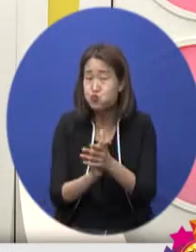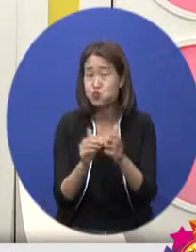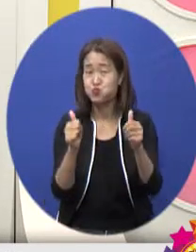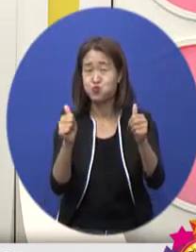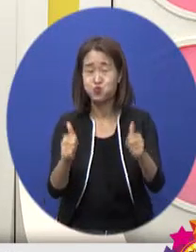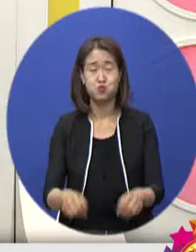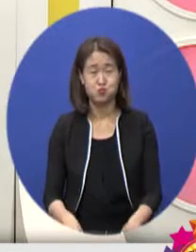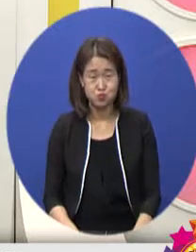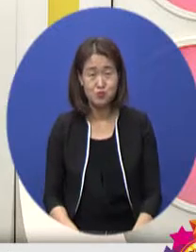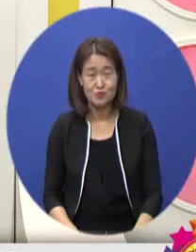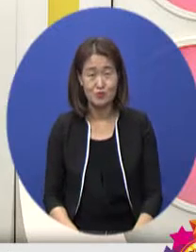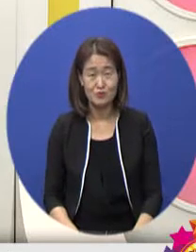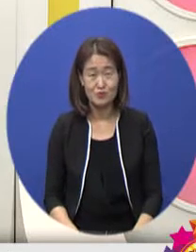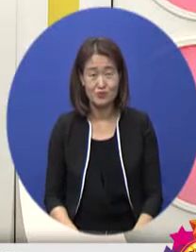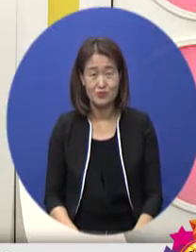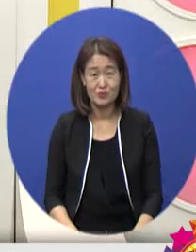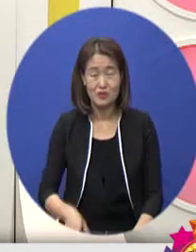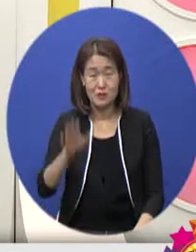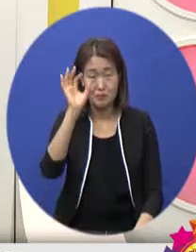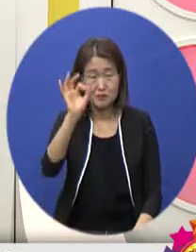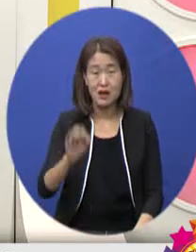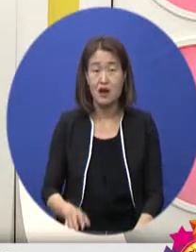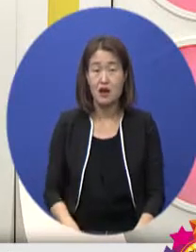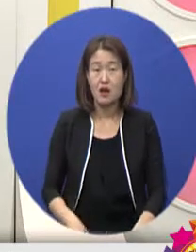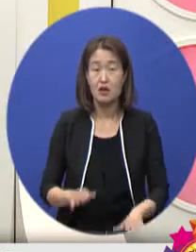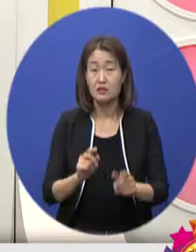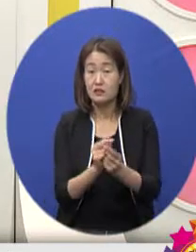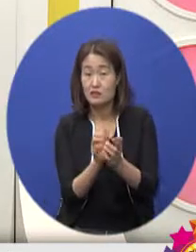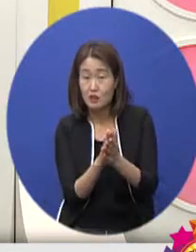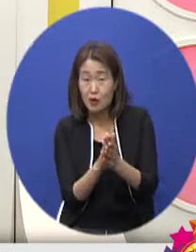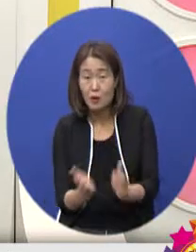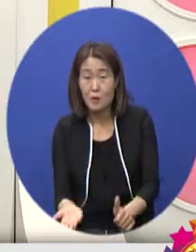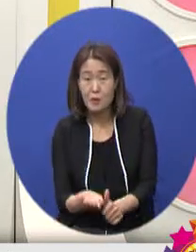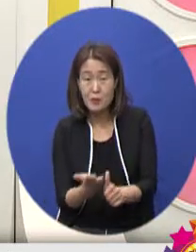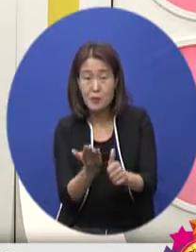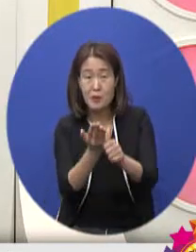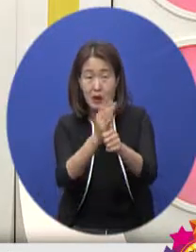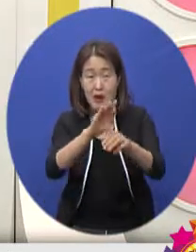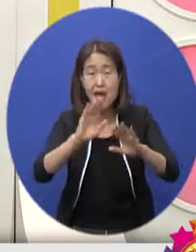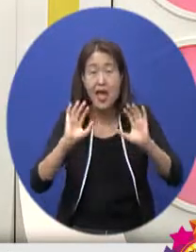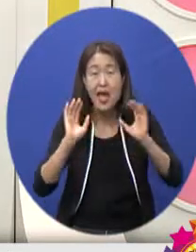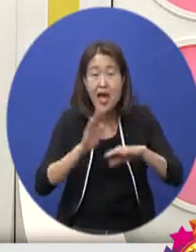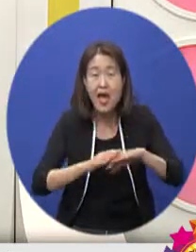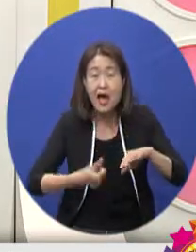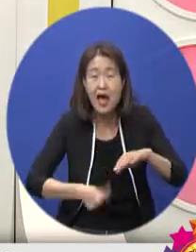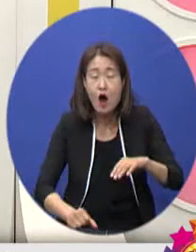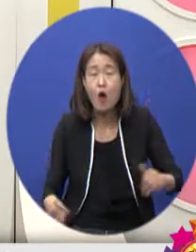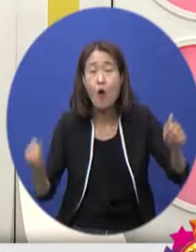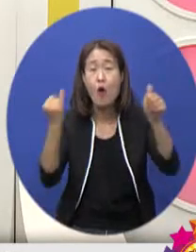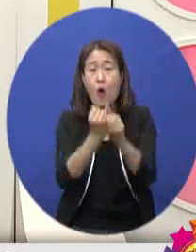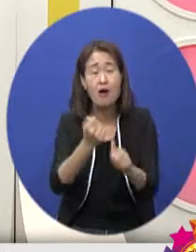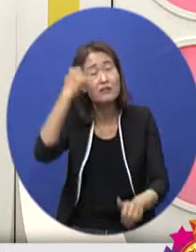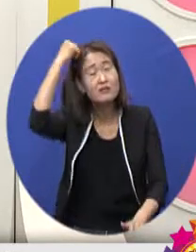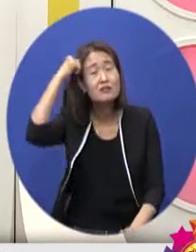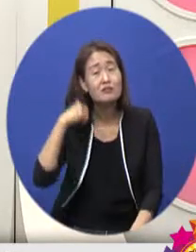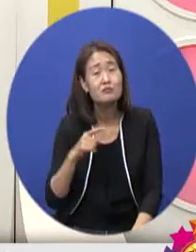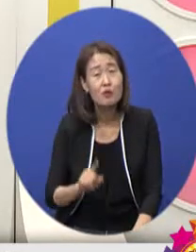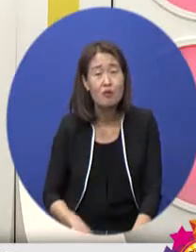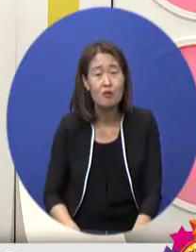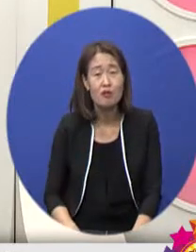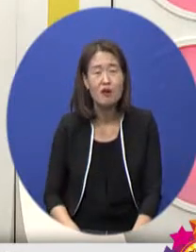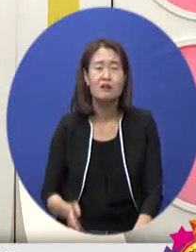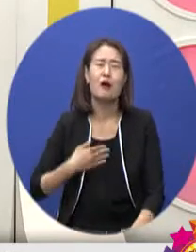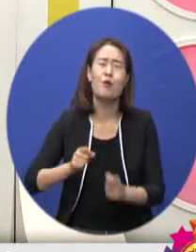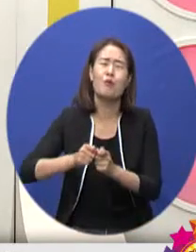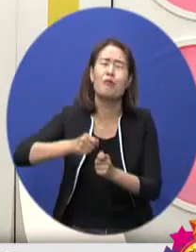어머니 그 어머니 손으로 키운 손주가 이렇게 결혼하면 또 어떤 네. 느낌이세요? 느낌이 너무 오래 다르죠.